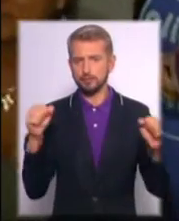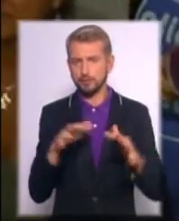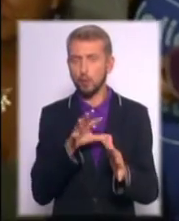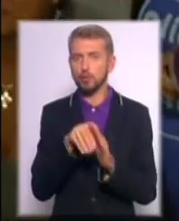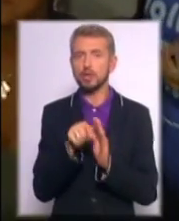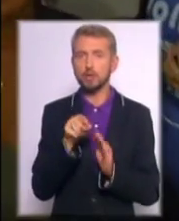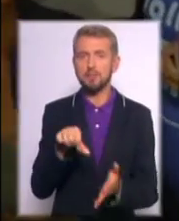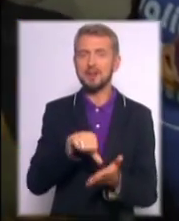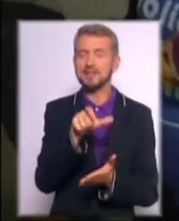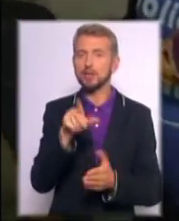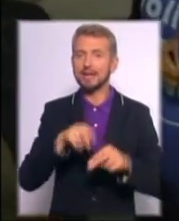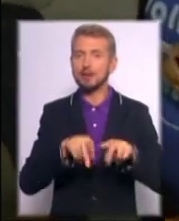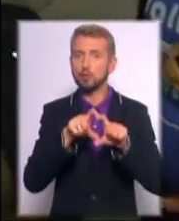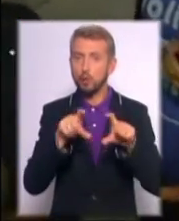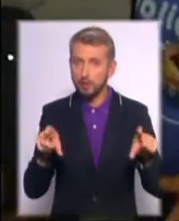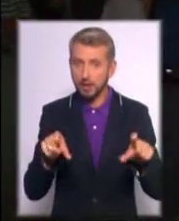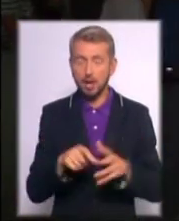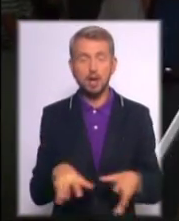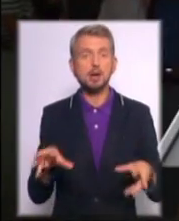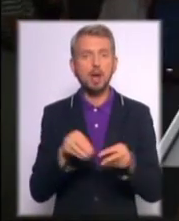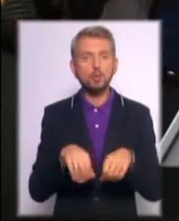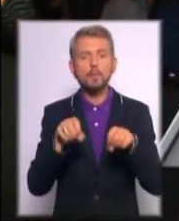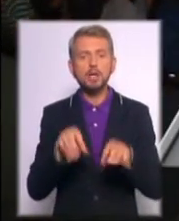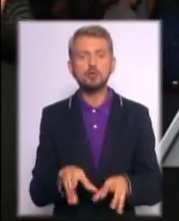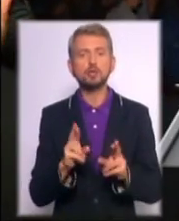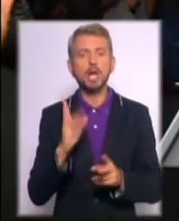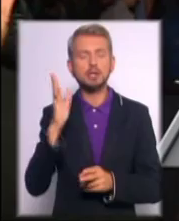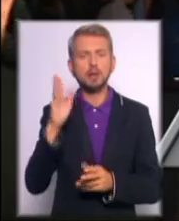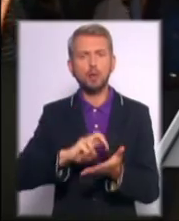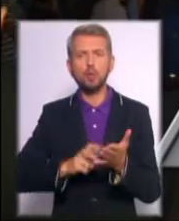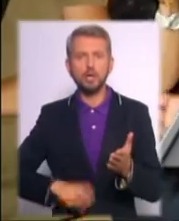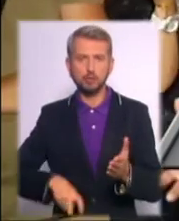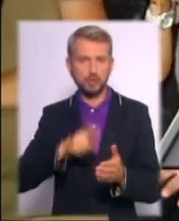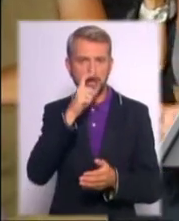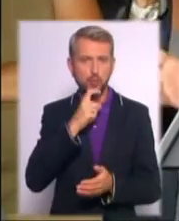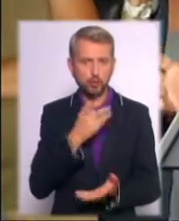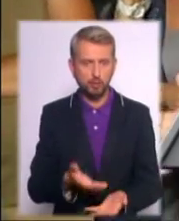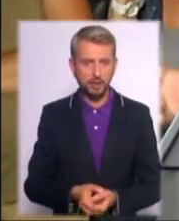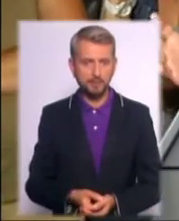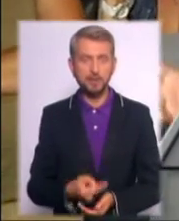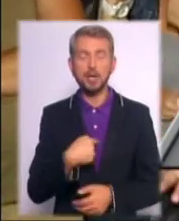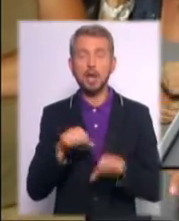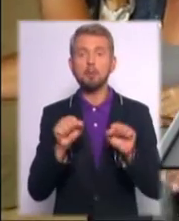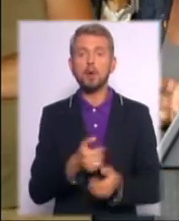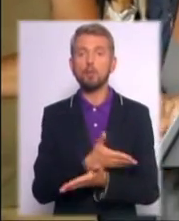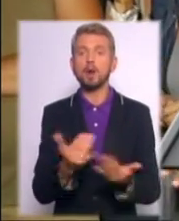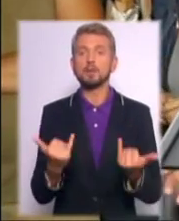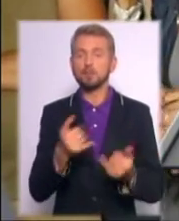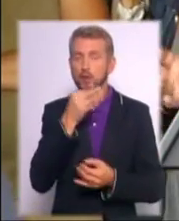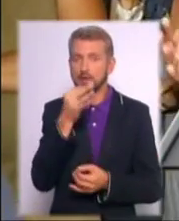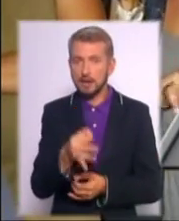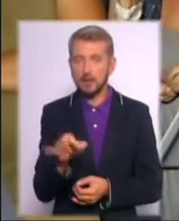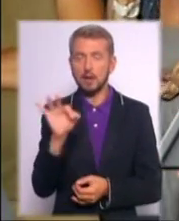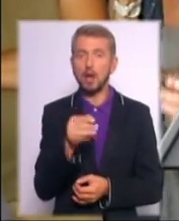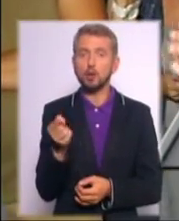них і представники забудовника «Київміськбуду». Разом вирішують, як надалі уникнути непорозумінь. Я можу вам сьогодні сказати про те,